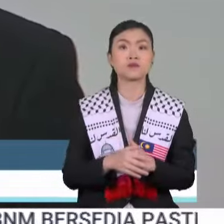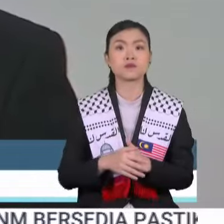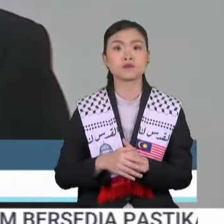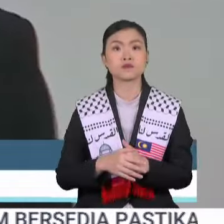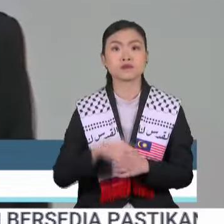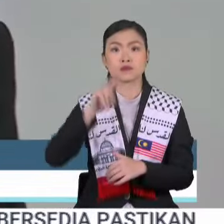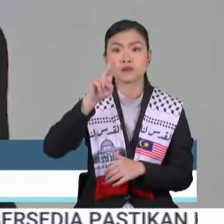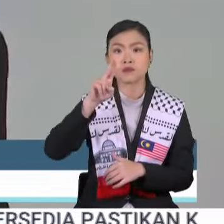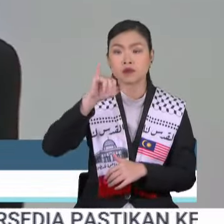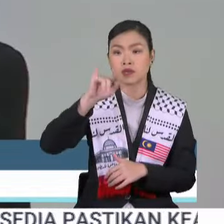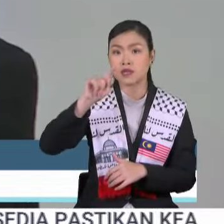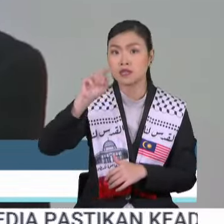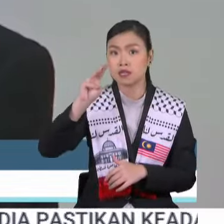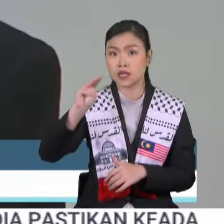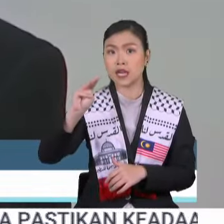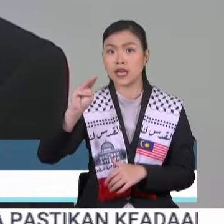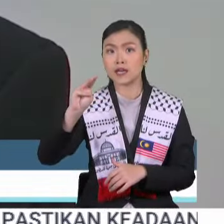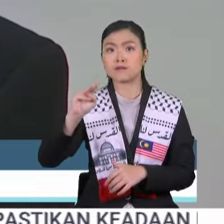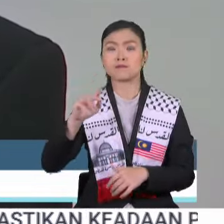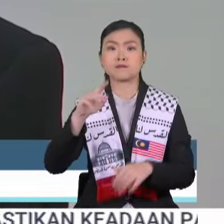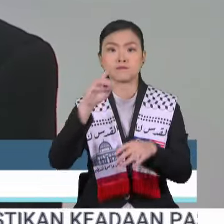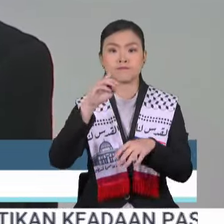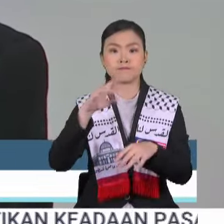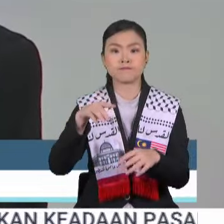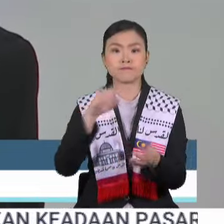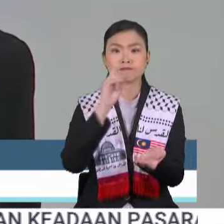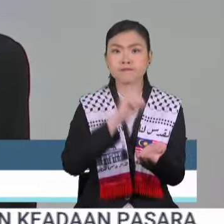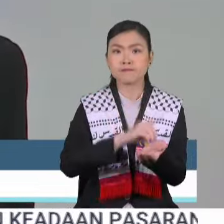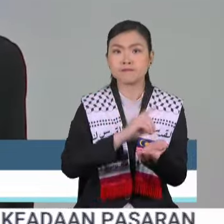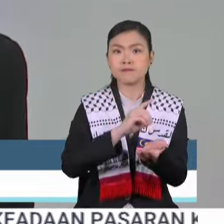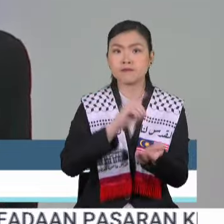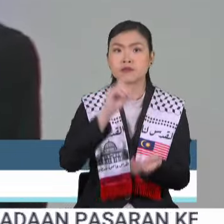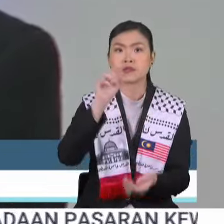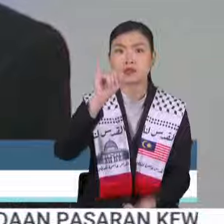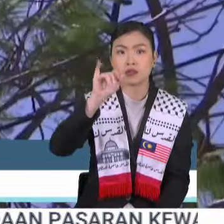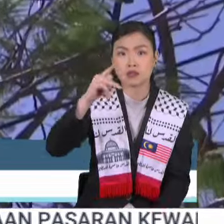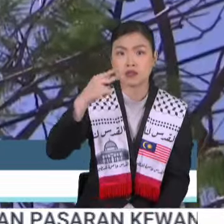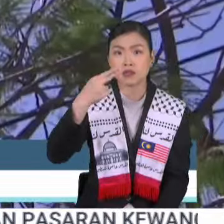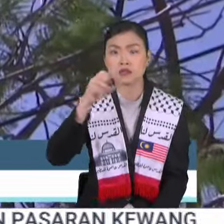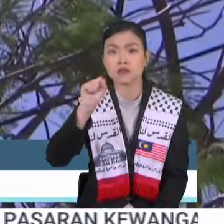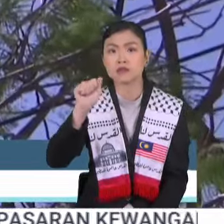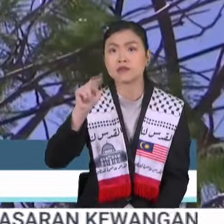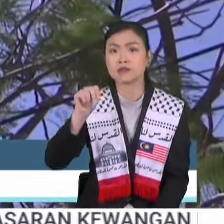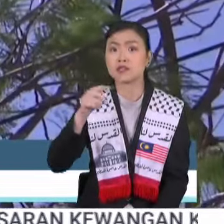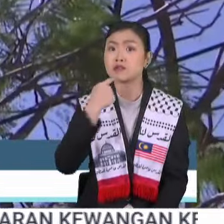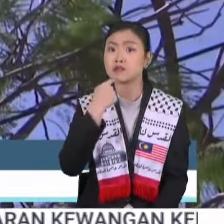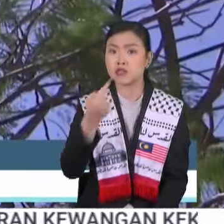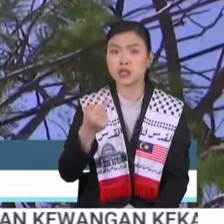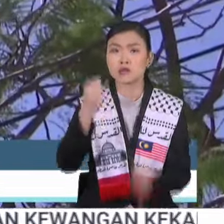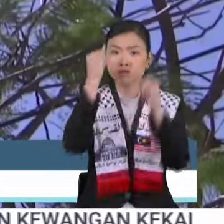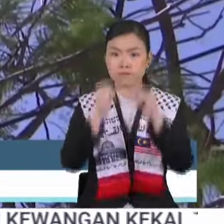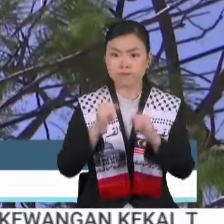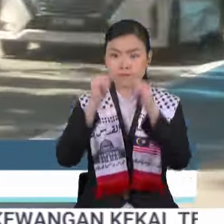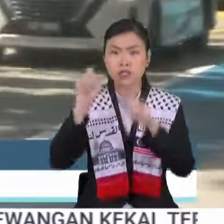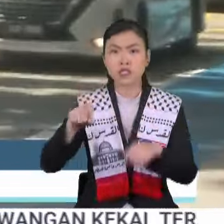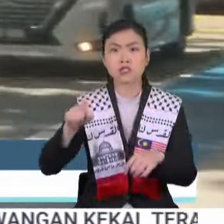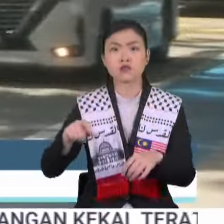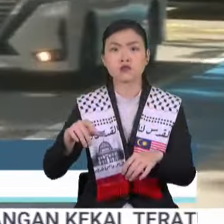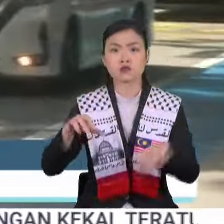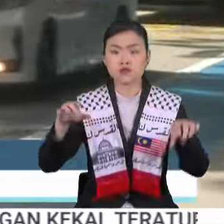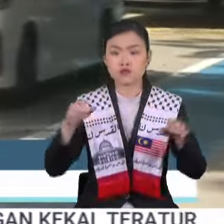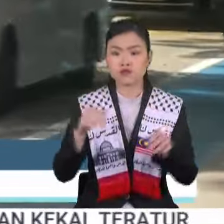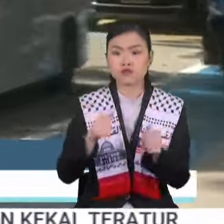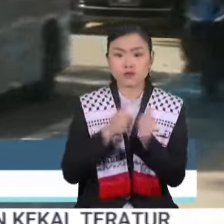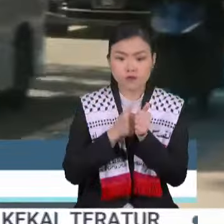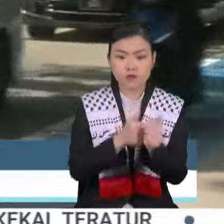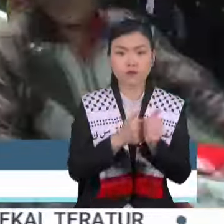Perubatan UiTM, Dr. Muhammad Ihsan Selamat, setiap individu perlu mengamalkan langkah pencegahan sesuai dan cakna